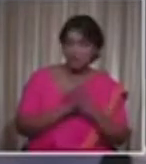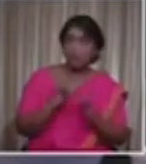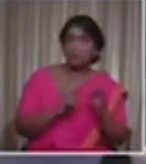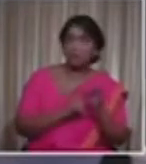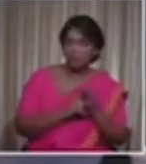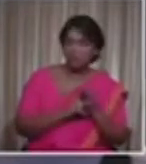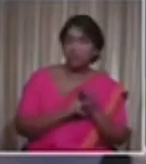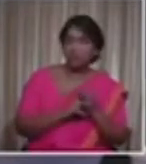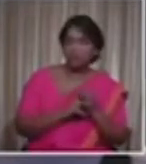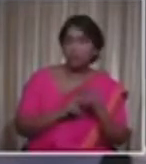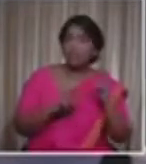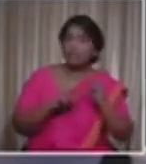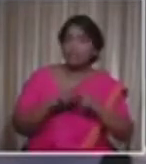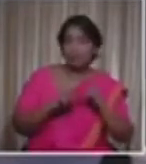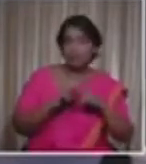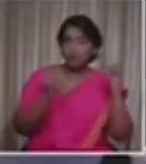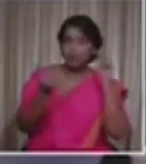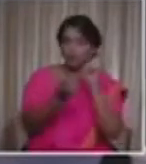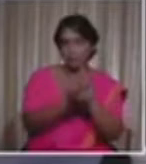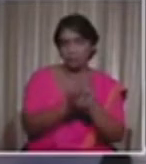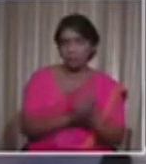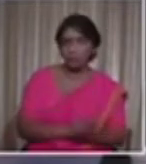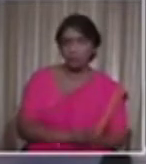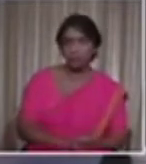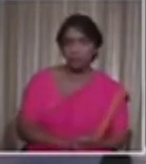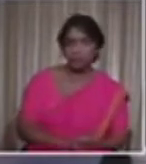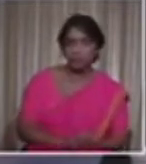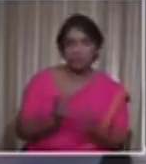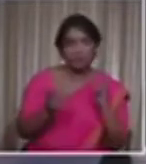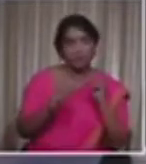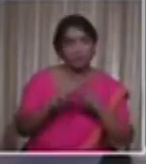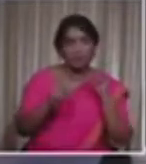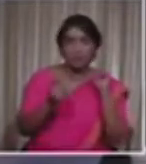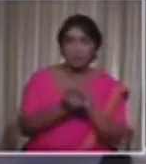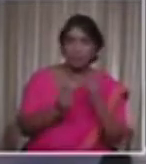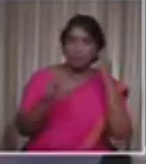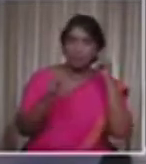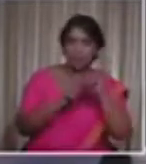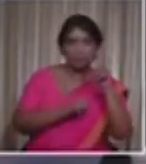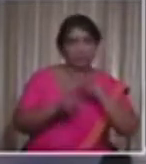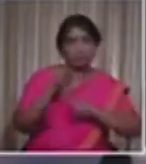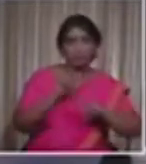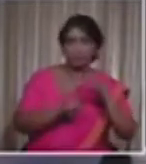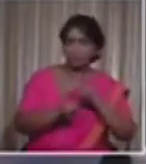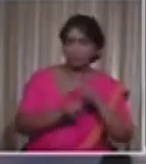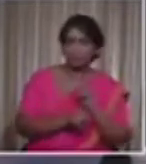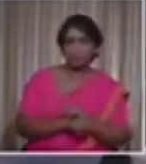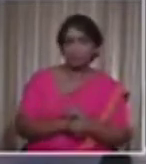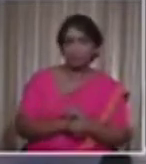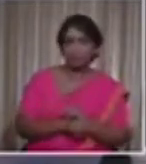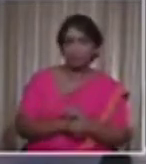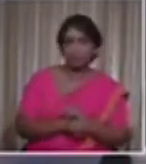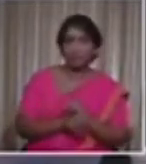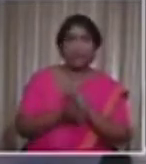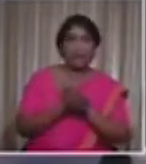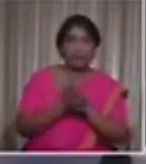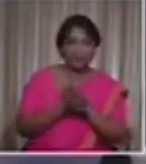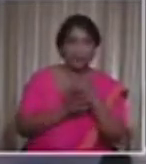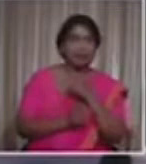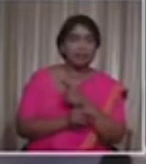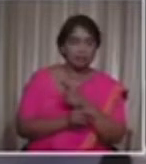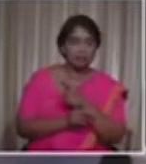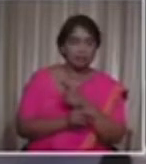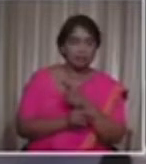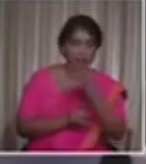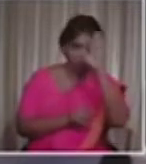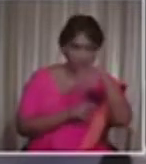එක්ක අපි සිකුරාද මුණ ගැහිමු. සිකුරාද මුණ ගැහිලා අපි මේ ගැන සාකච්ඡා කළා. ඔය හෙක්ටර් මන්තුමාට ඕනනම්